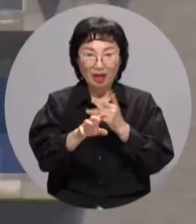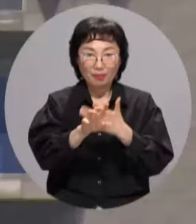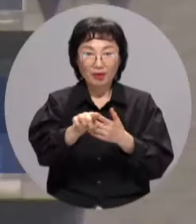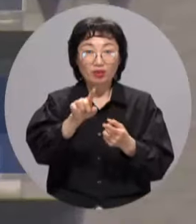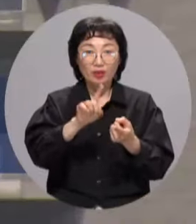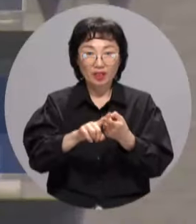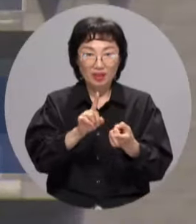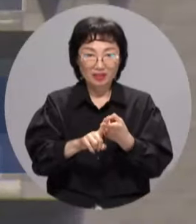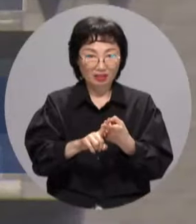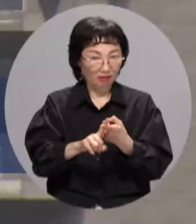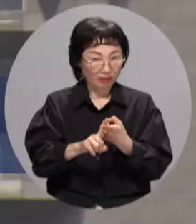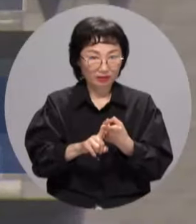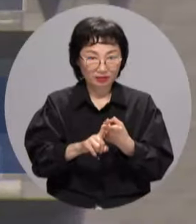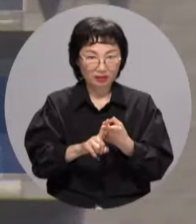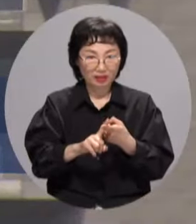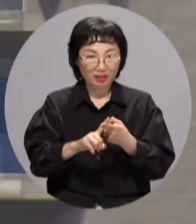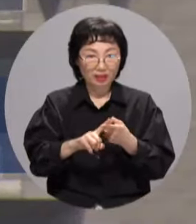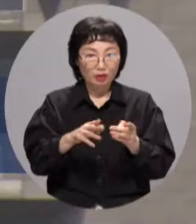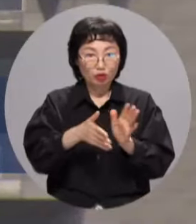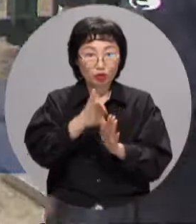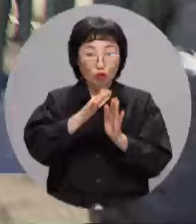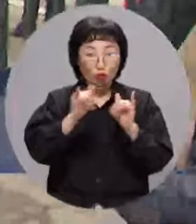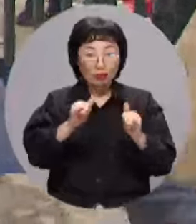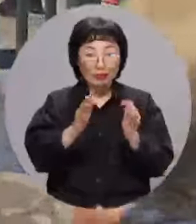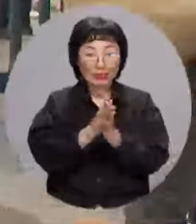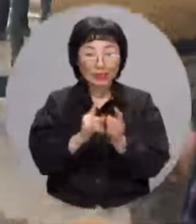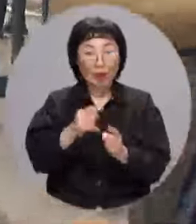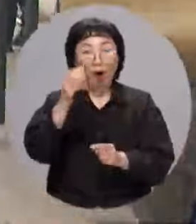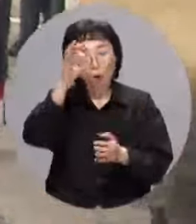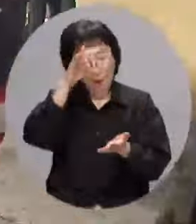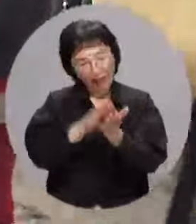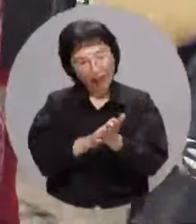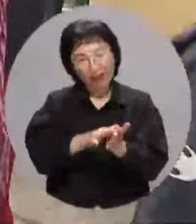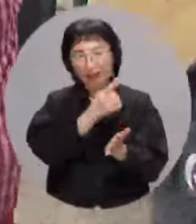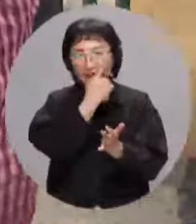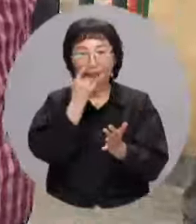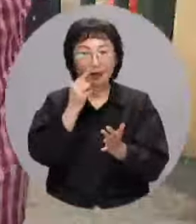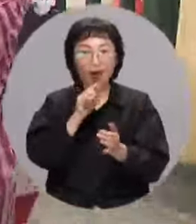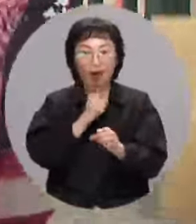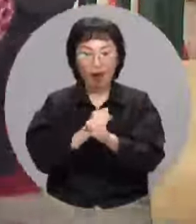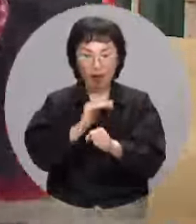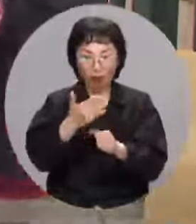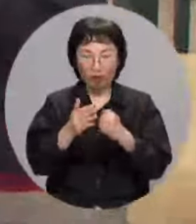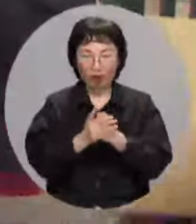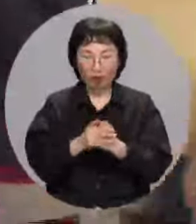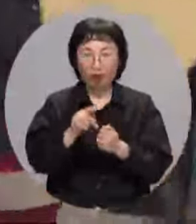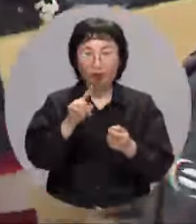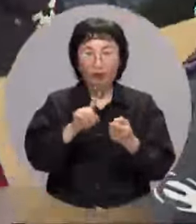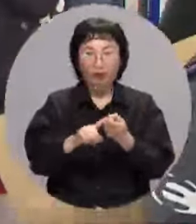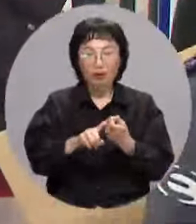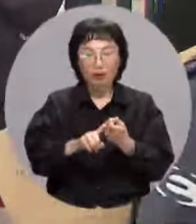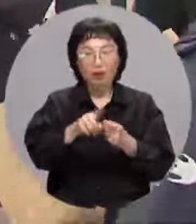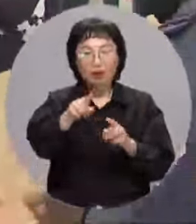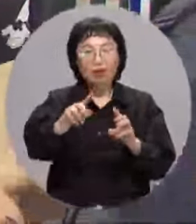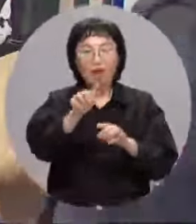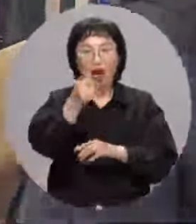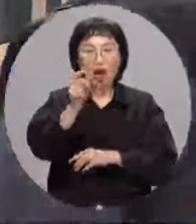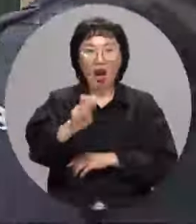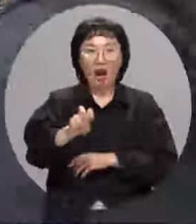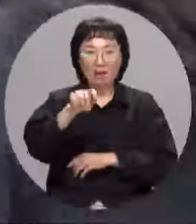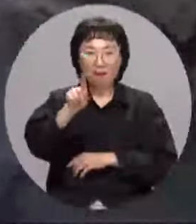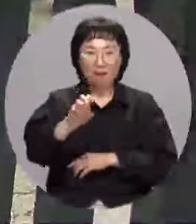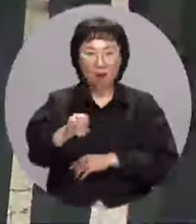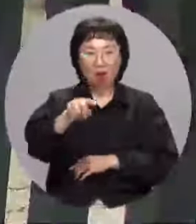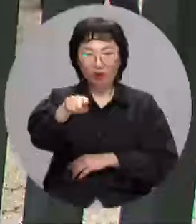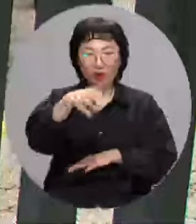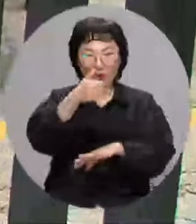지금 봤다는 걸 증명해야 하기 때문에 내가 가서 봤다. 논란은 여전하지만 다음 달 3일 한평군을 마지막으로